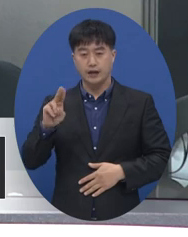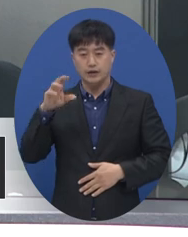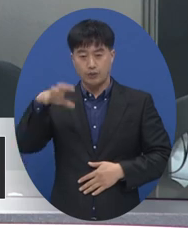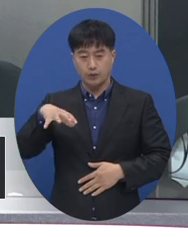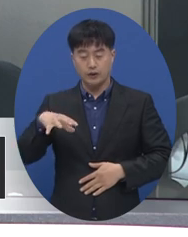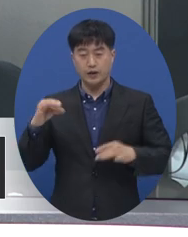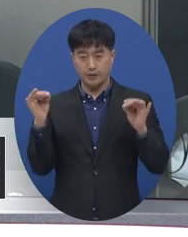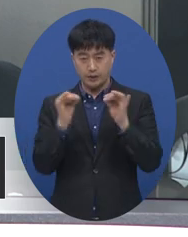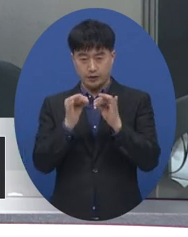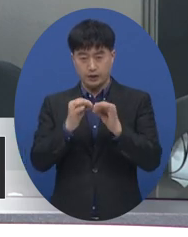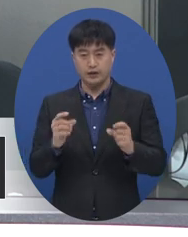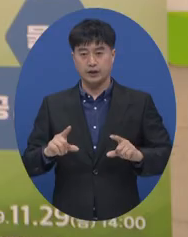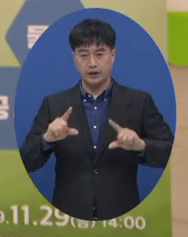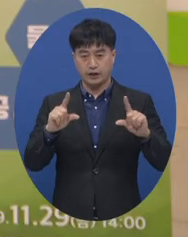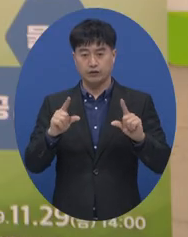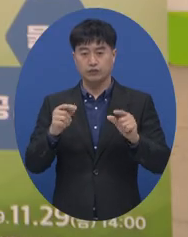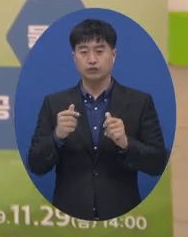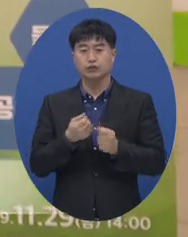취재했습니다